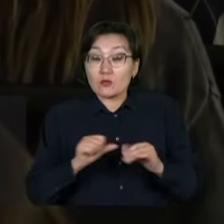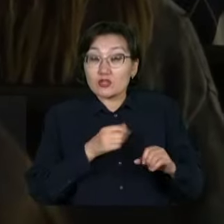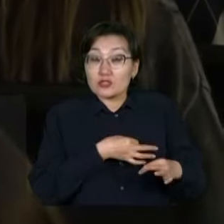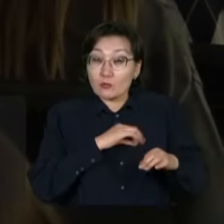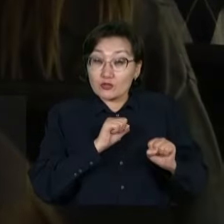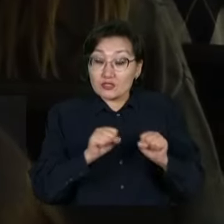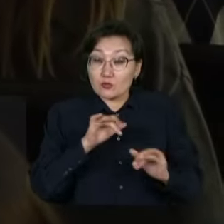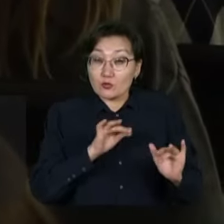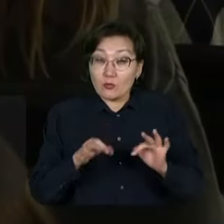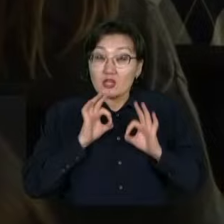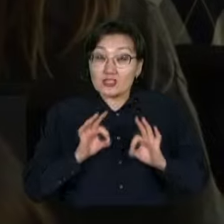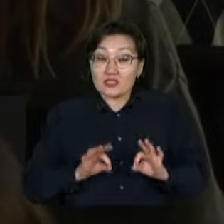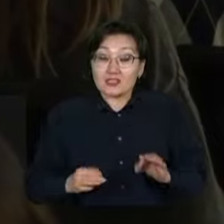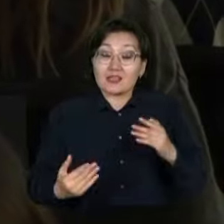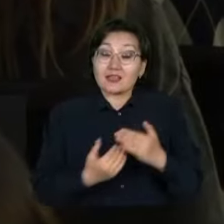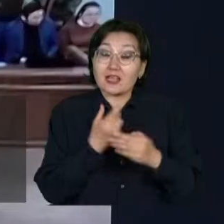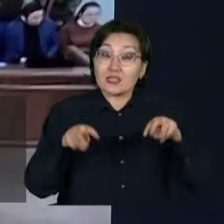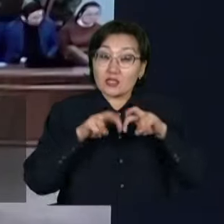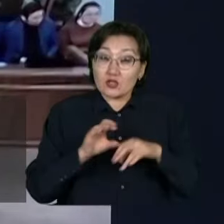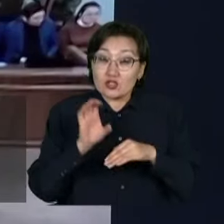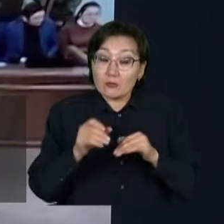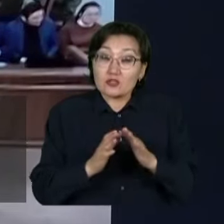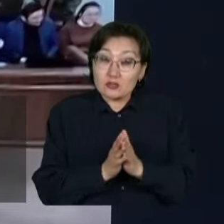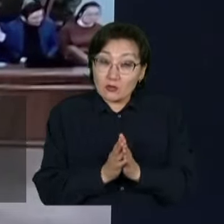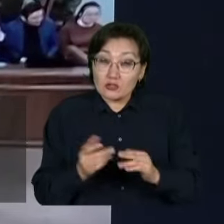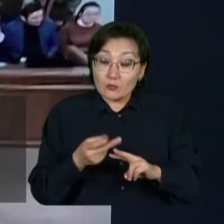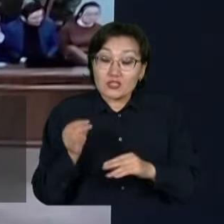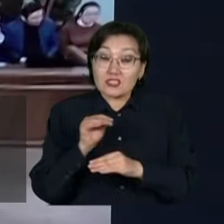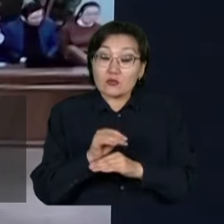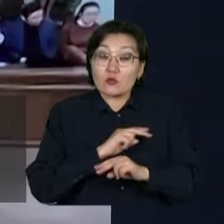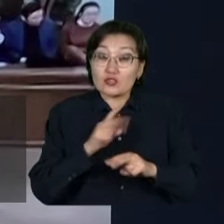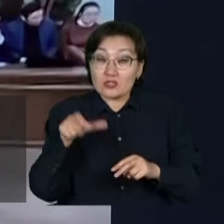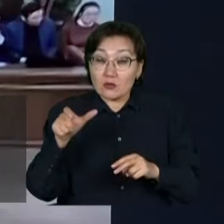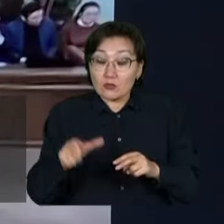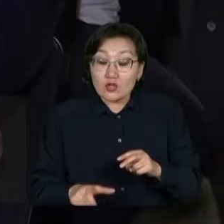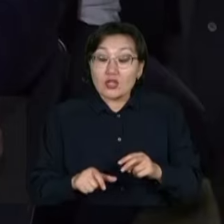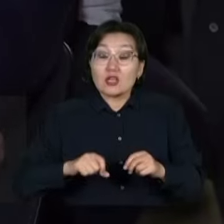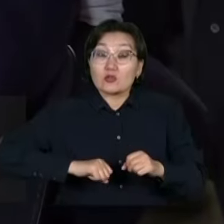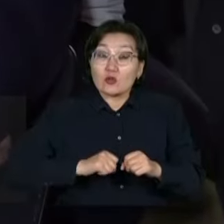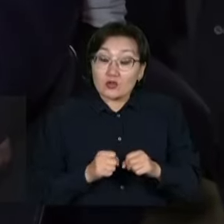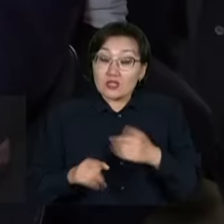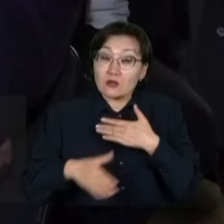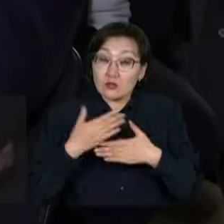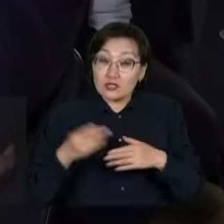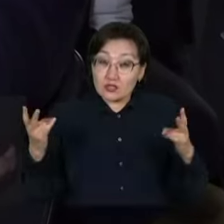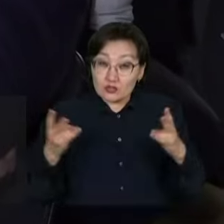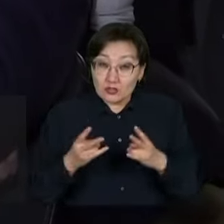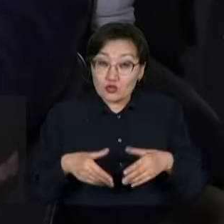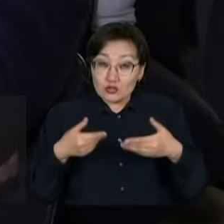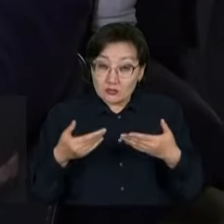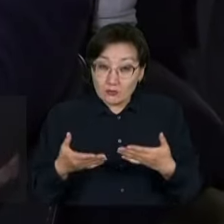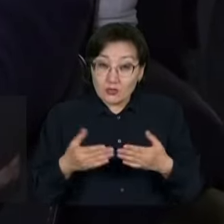қорғаушысы істі прокурордың қайта қарауына жіберуді сұрады. Мұнымен қоса марқұмның құрбыларын да жауапқа тарту керектігі